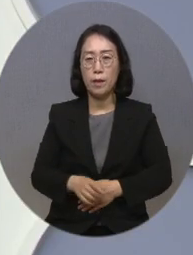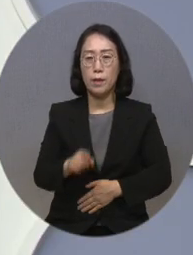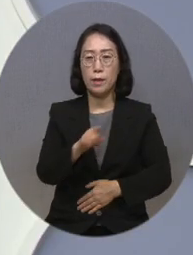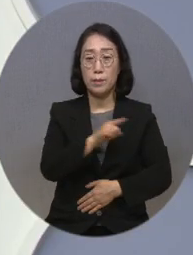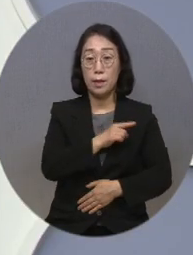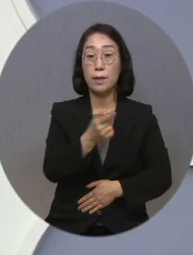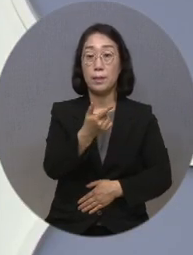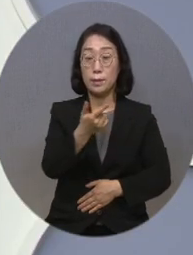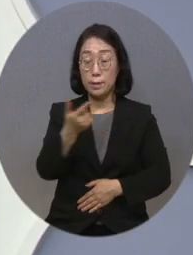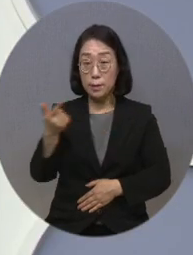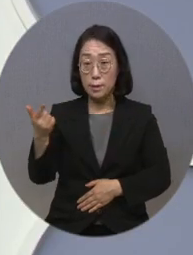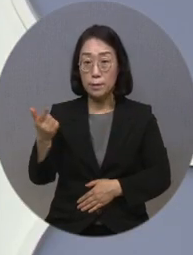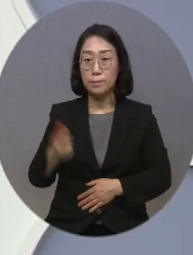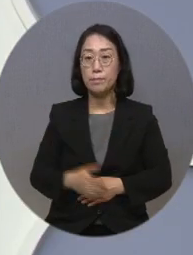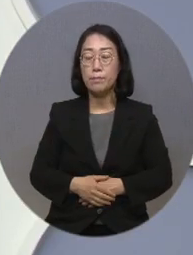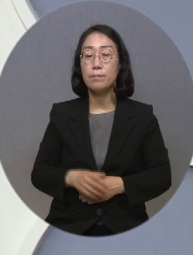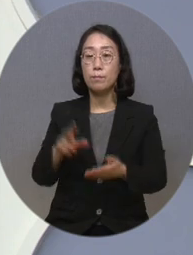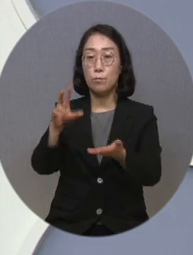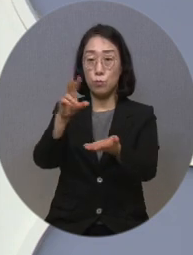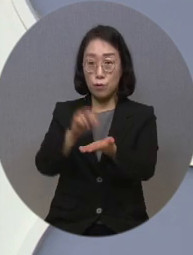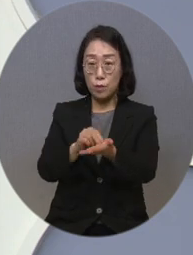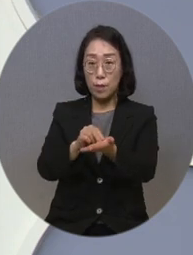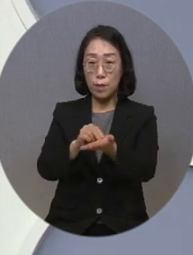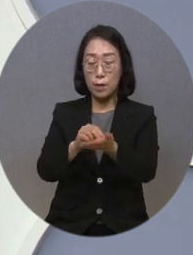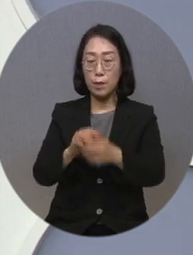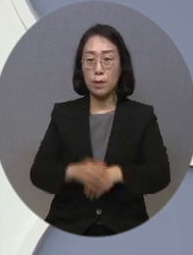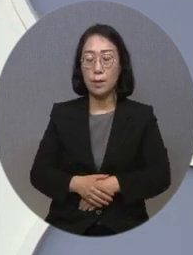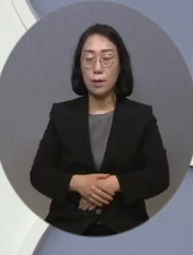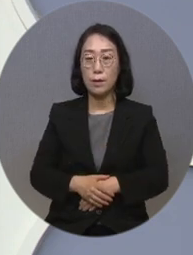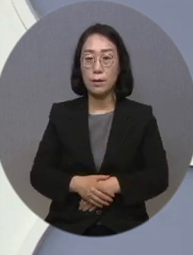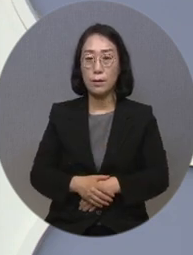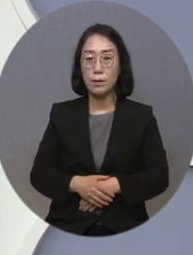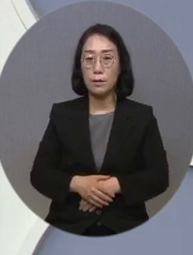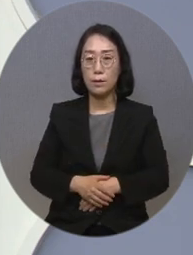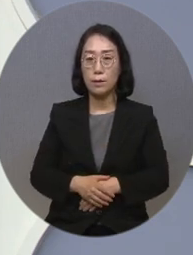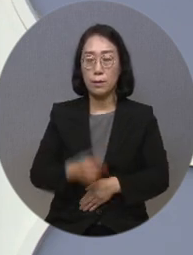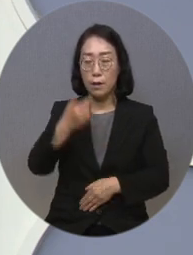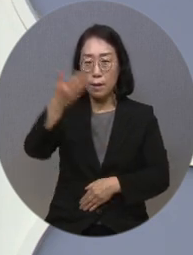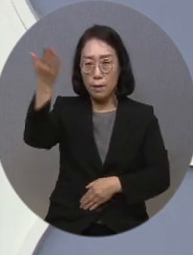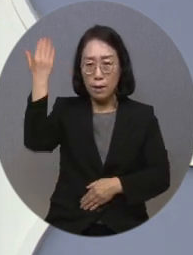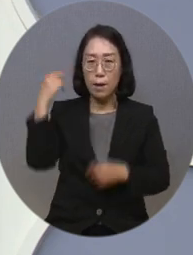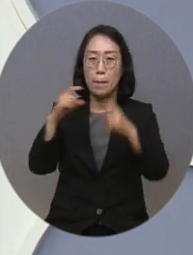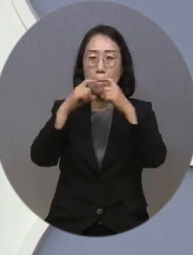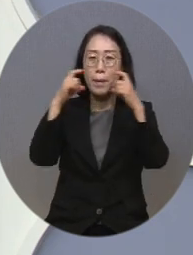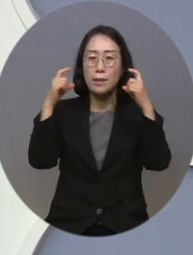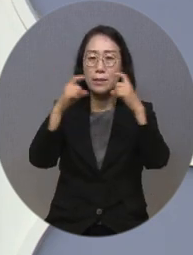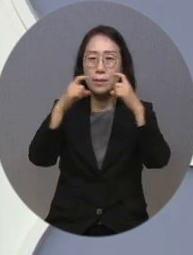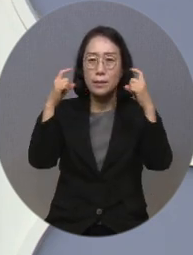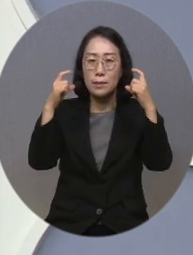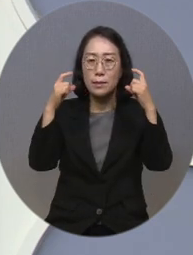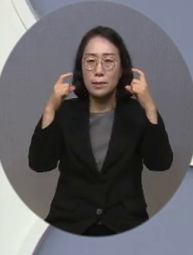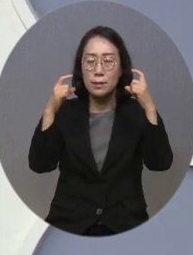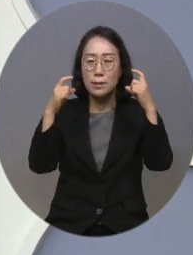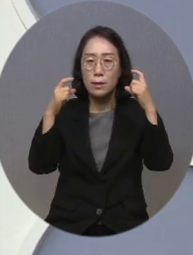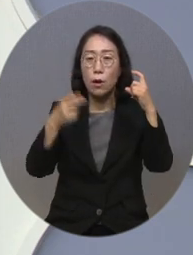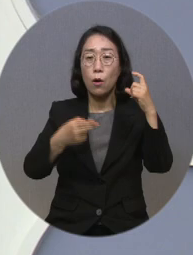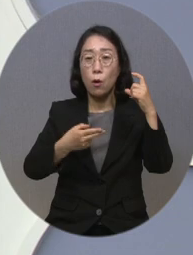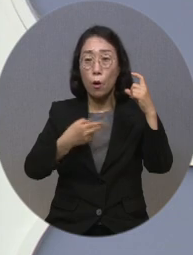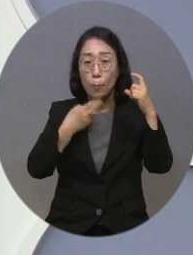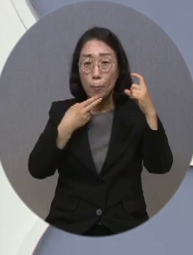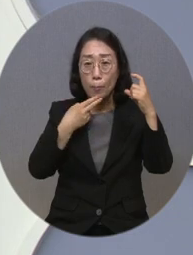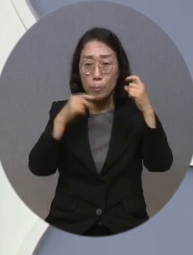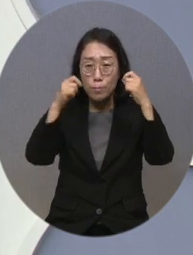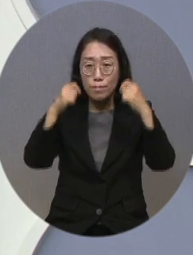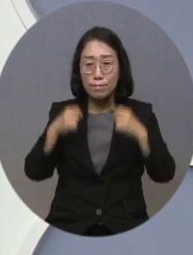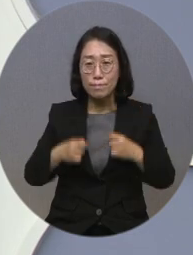큰 문제가 우리가 그 예전에 마스크를 안 쓰던 네, 그 일상생활로 돌아가는 게